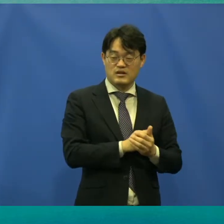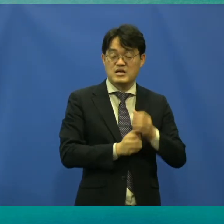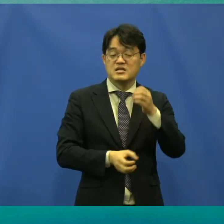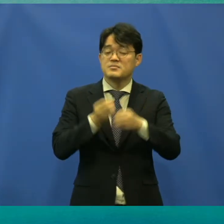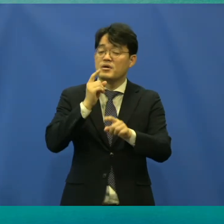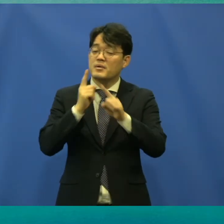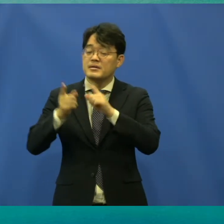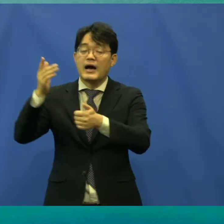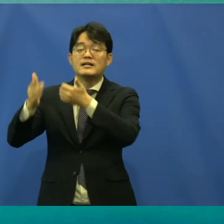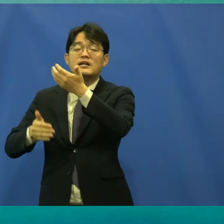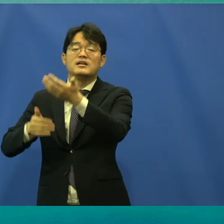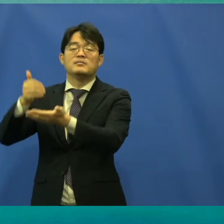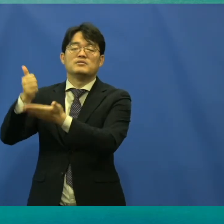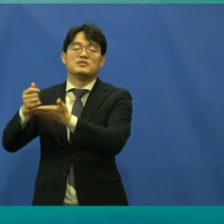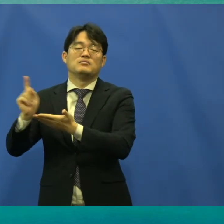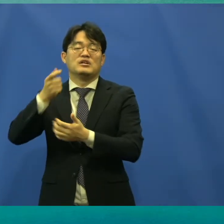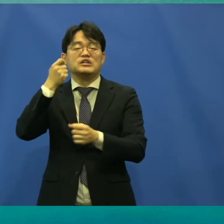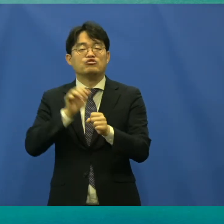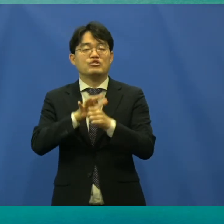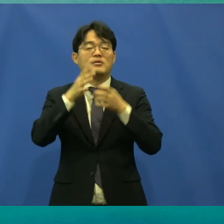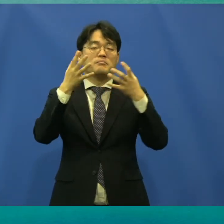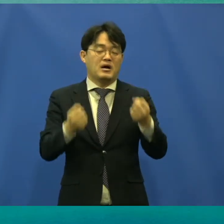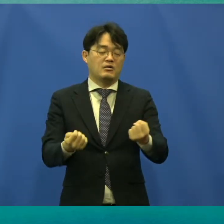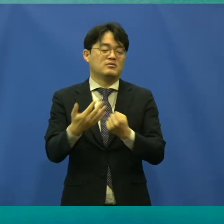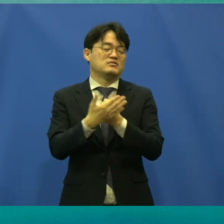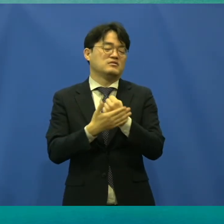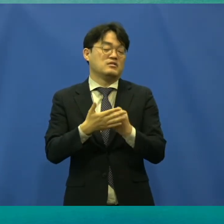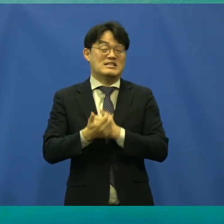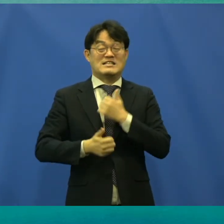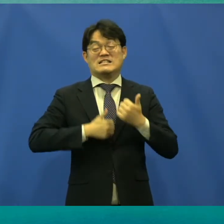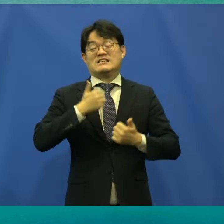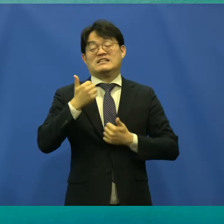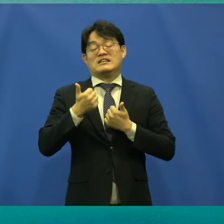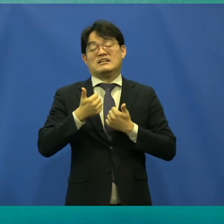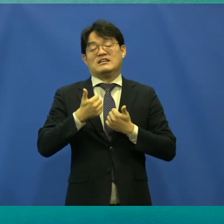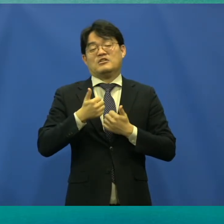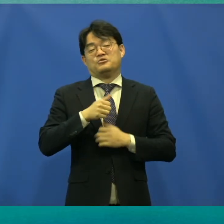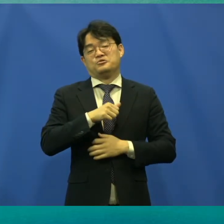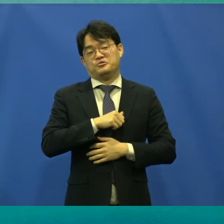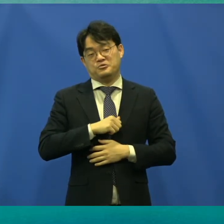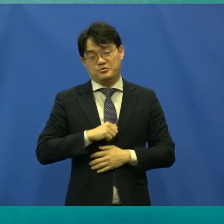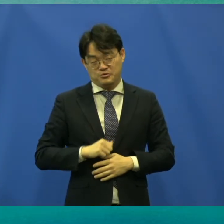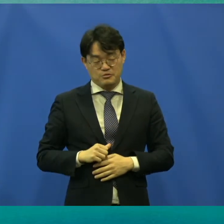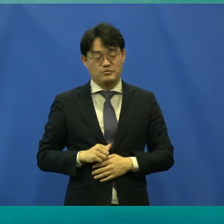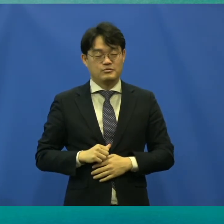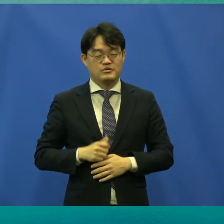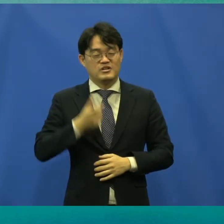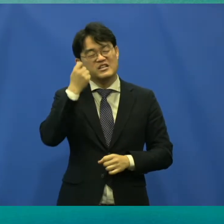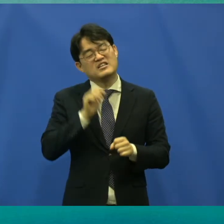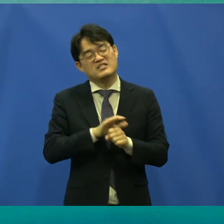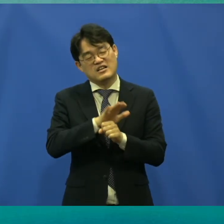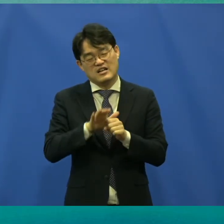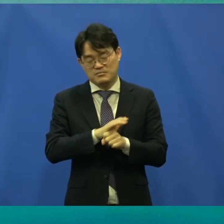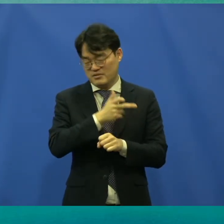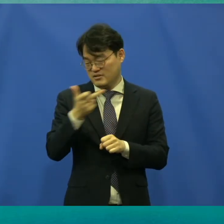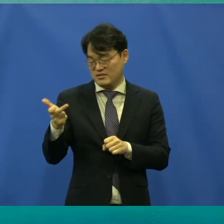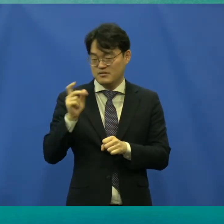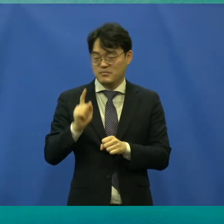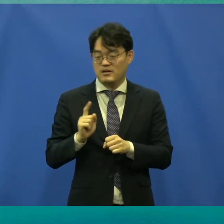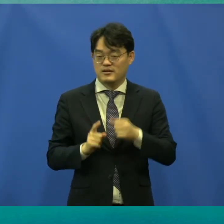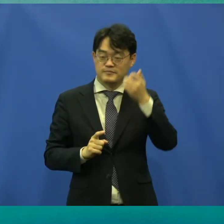여러분, 성경 전체에 걸쳐 하나님의 인내로 가득합니다. 우리가 구원을 얻은 것은